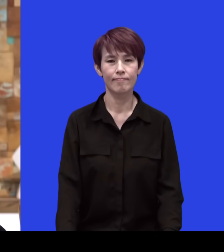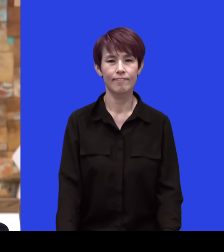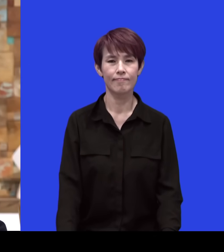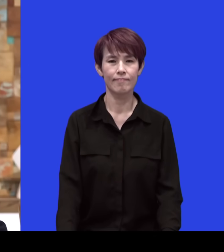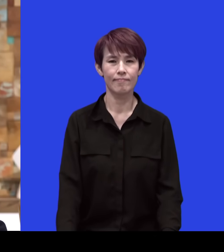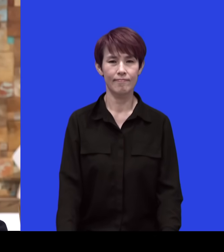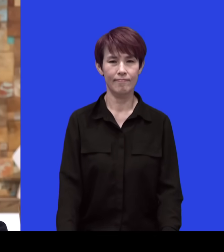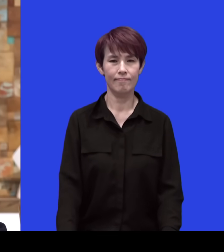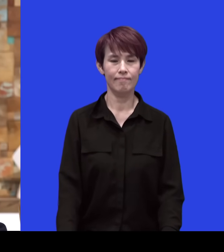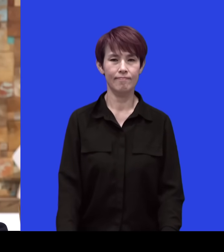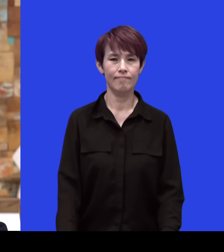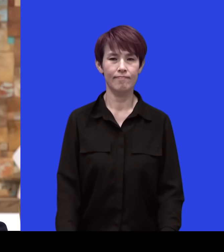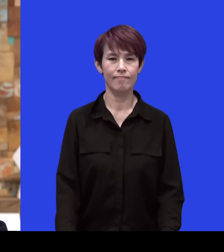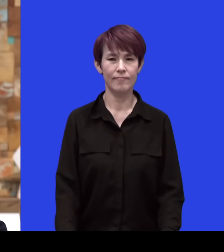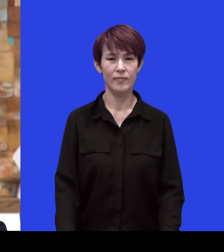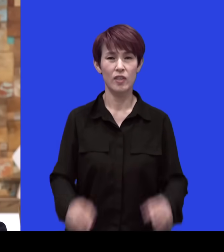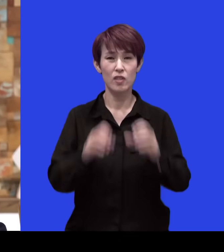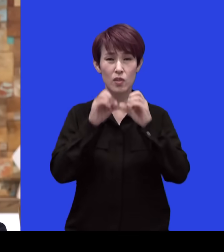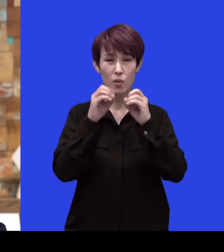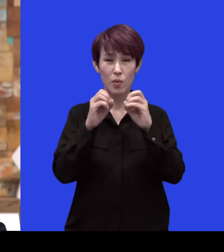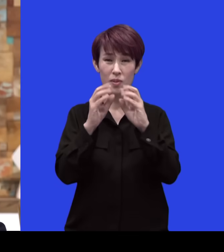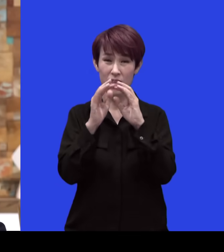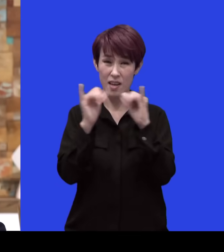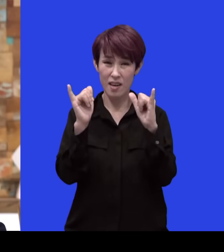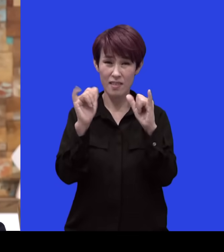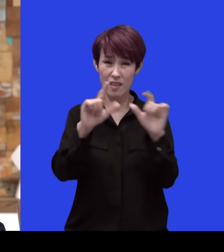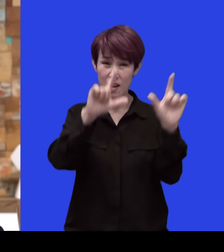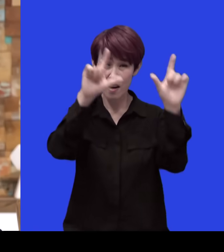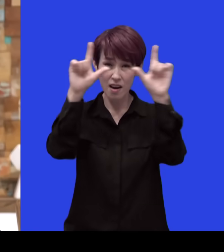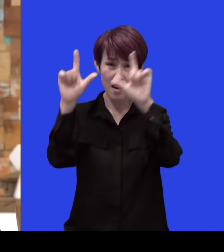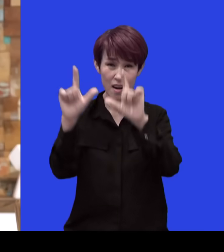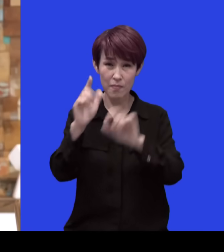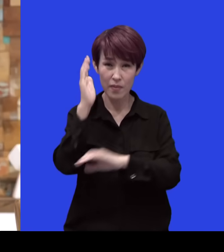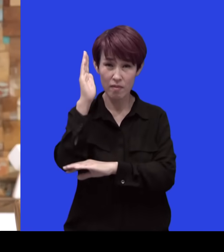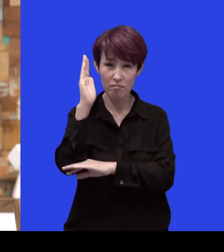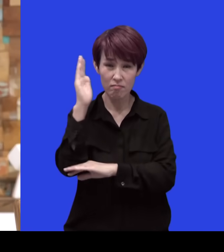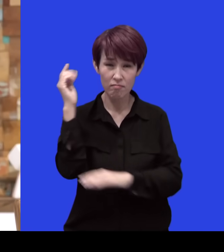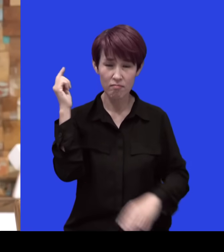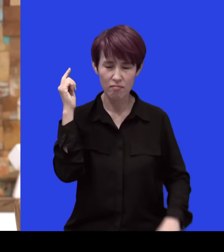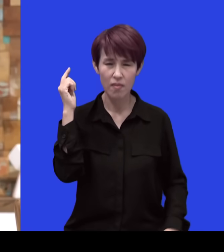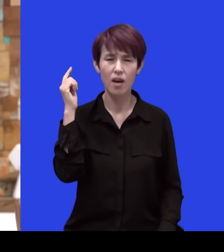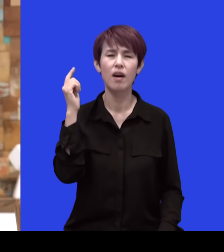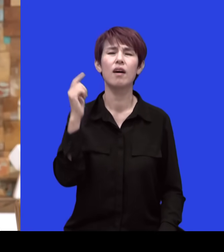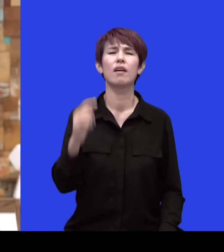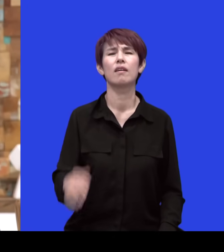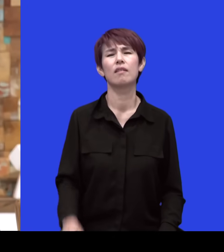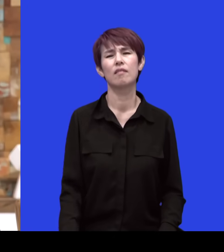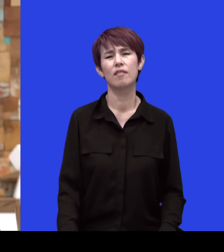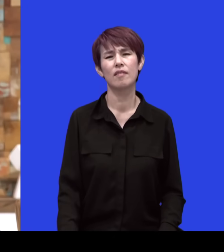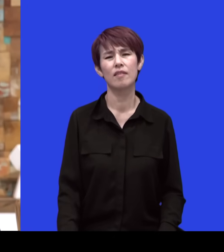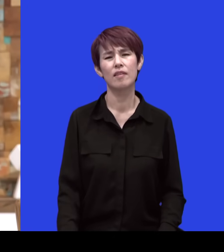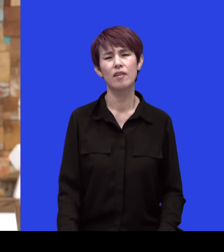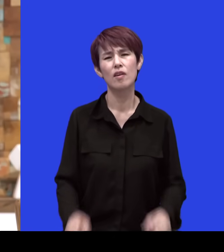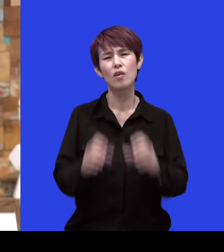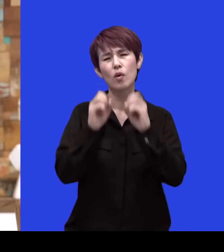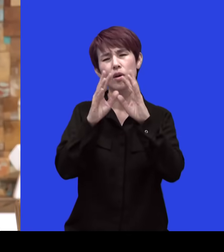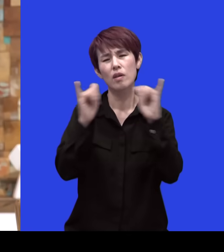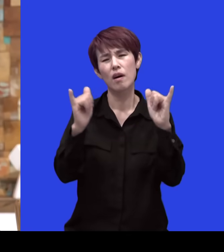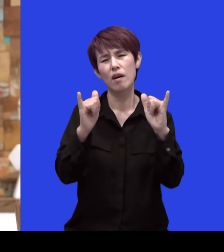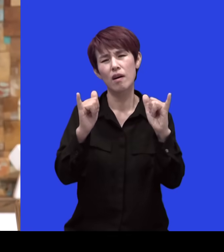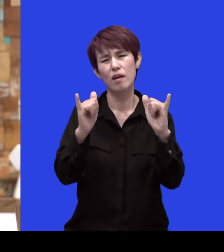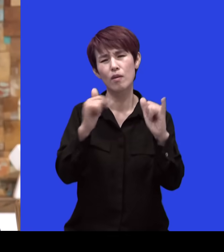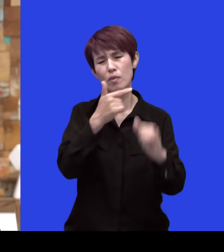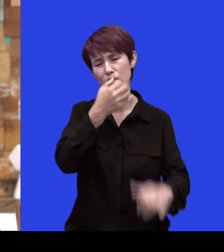영혼 MC님도 말씀하시지만 선교사님들의 삶을 들으면 제 마음속에 하나님 선교사님 좀 너무 힘든